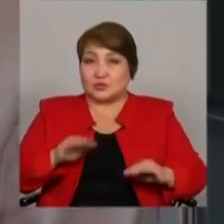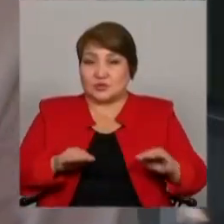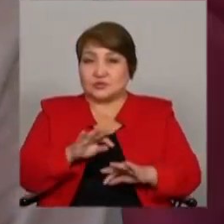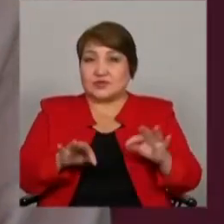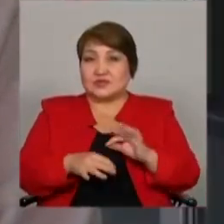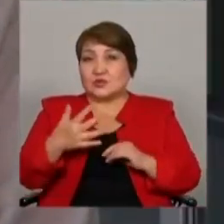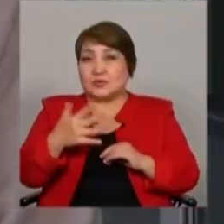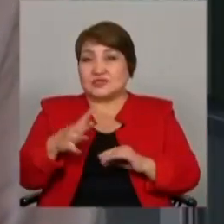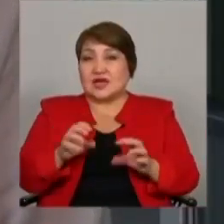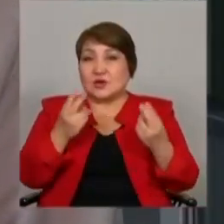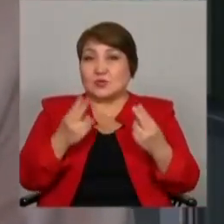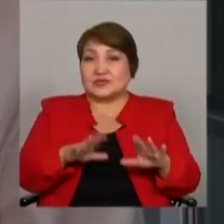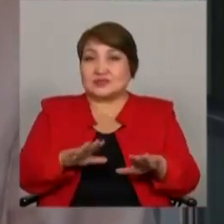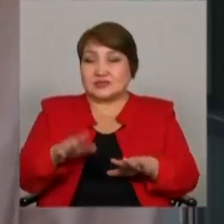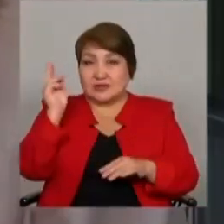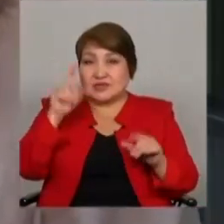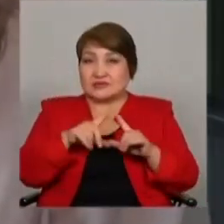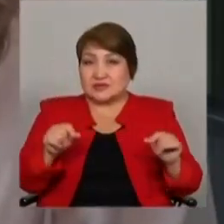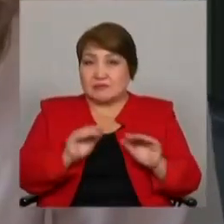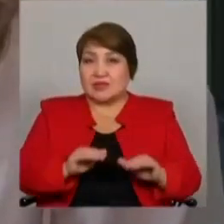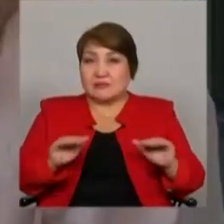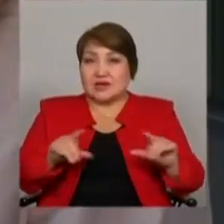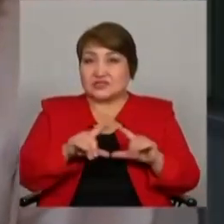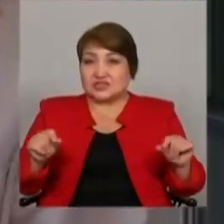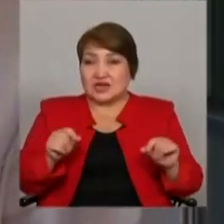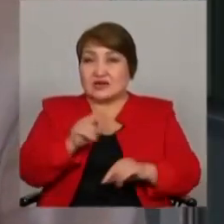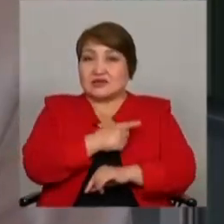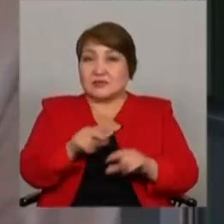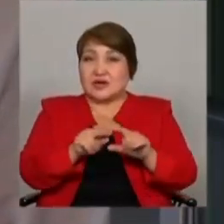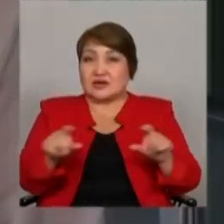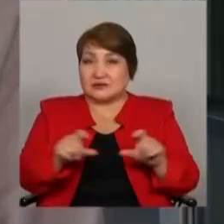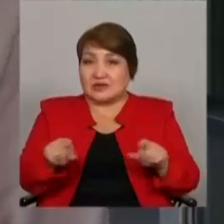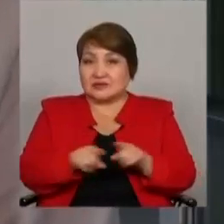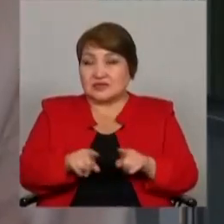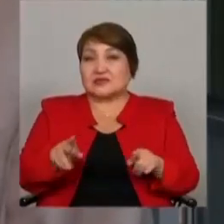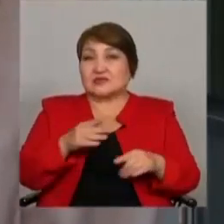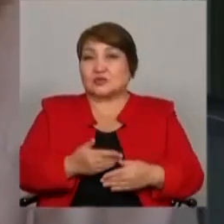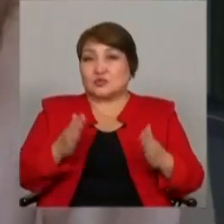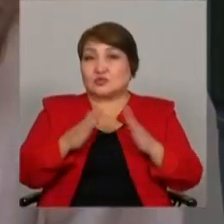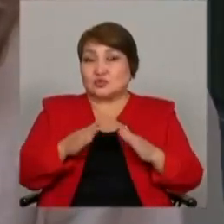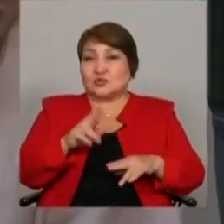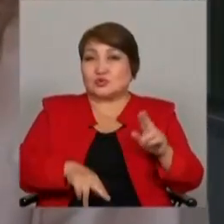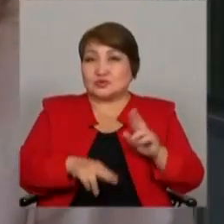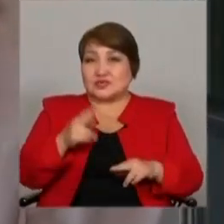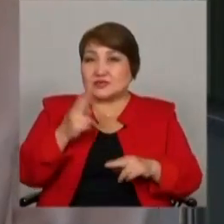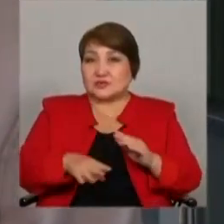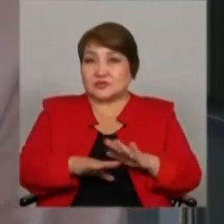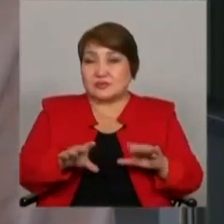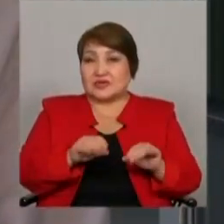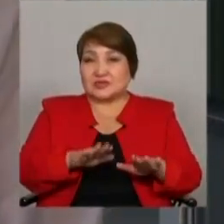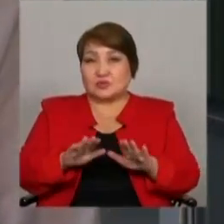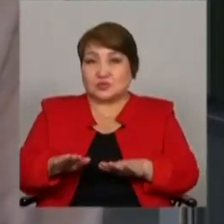әлеуметтік нысандар, ол мектеп, балабақша, емхана. Ал 40-ы тұрғын үй құрылысы. Аяқсыз қалған жұмыстар барлық өңірде пысықталып